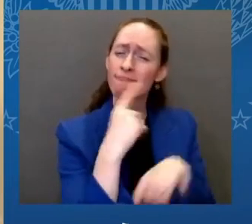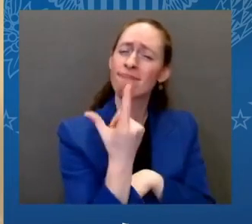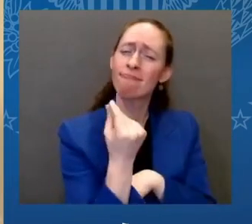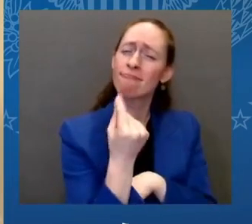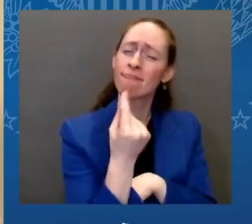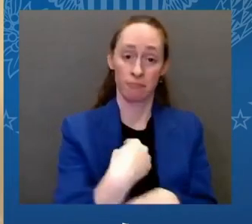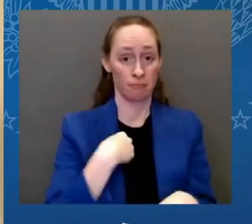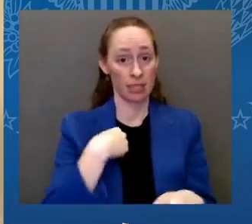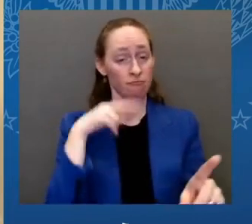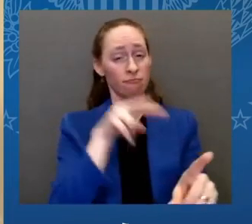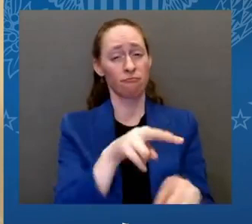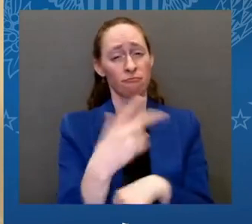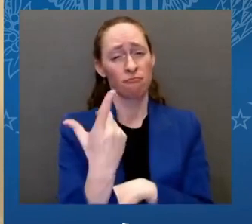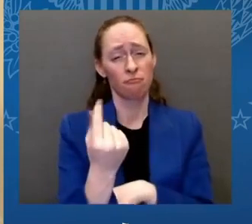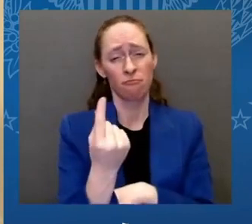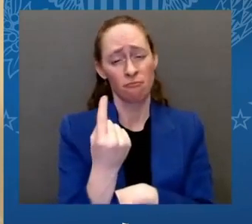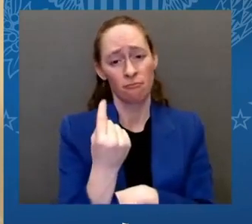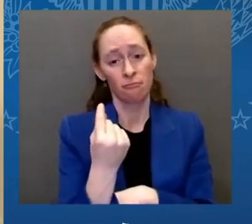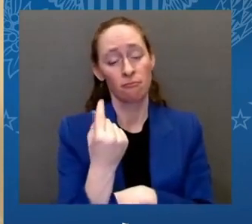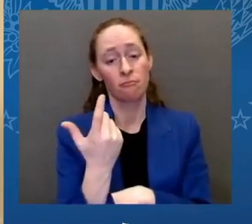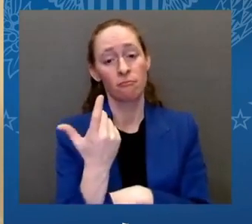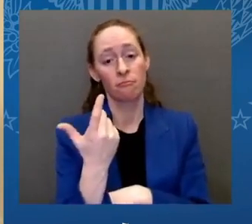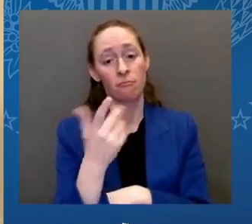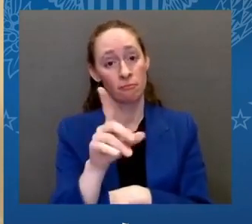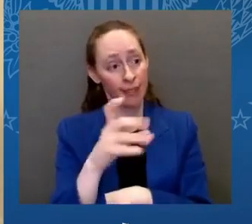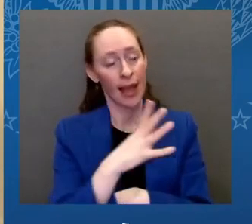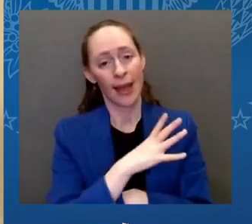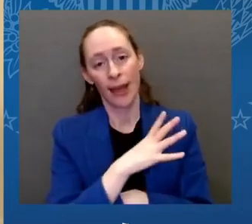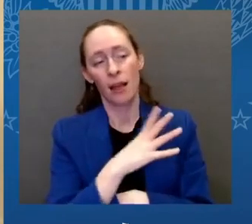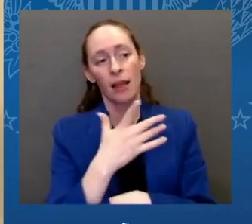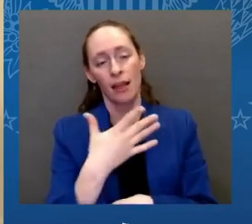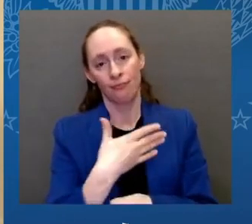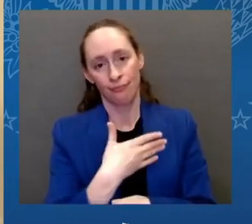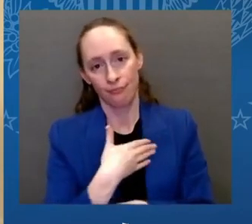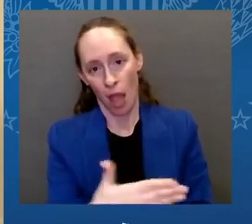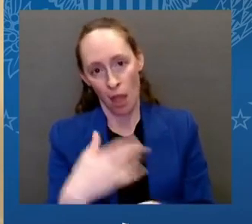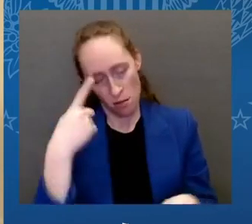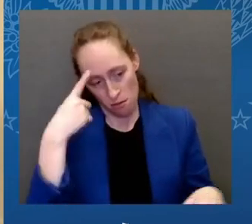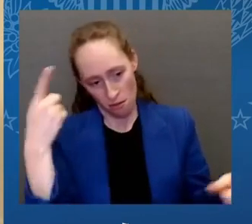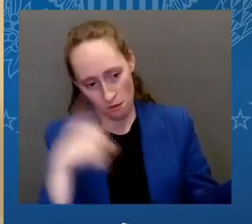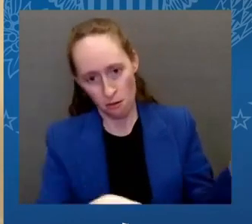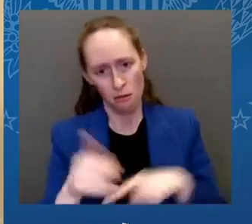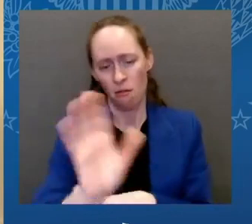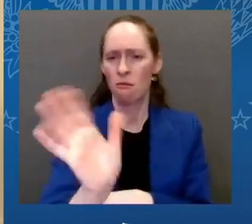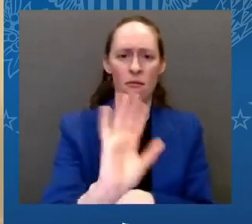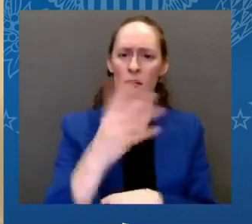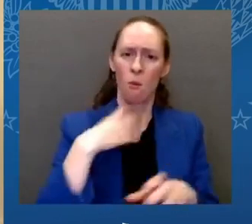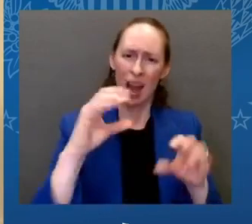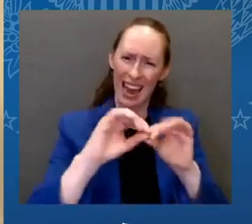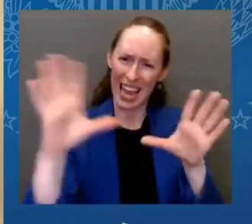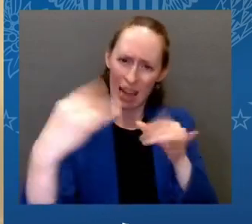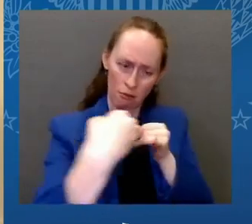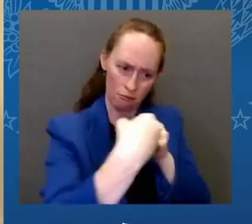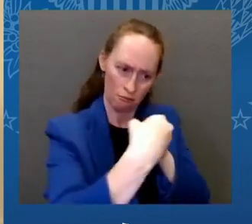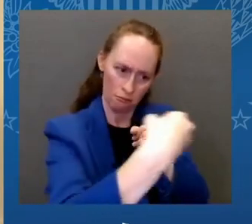Відшкодування всіх тих збитків, які завдала російська агресія. Але я вибачаю, що я сьогодні